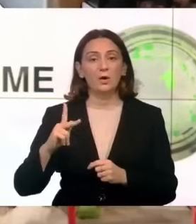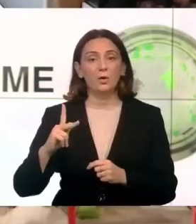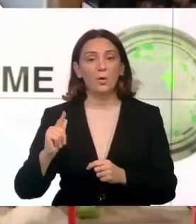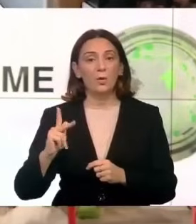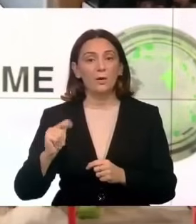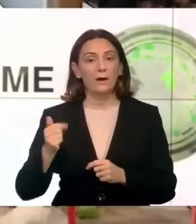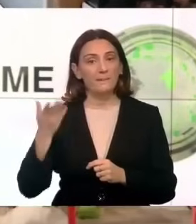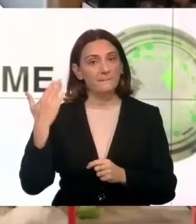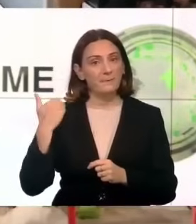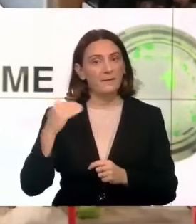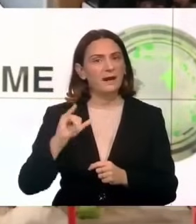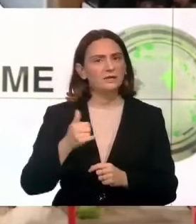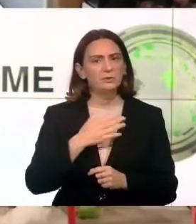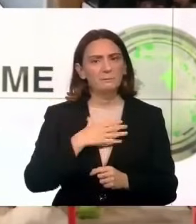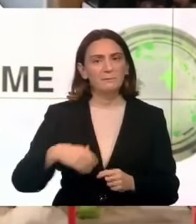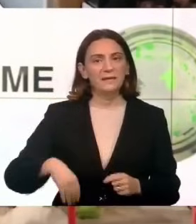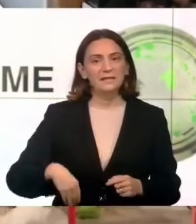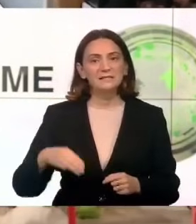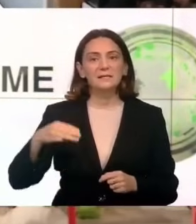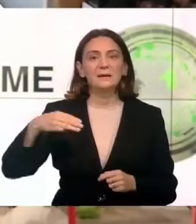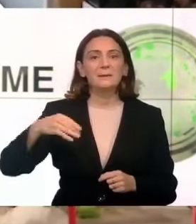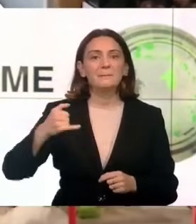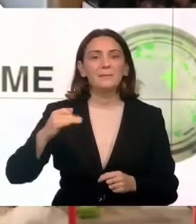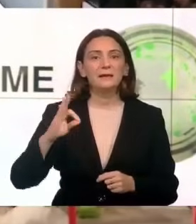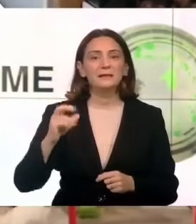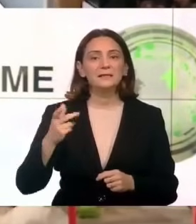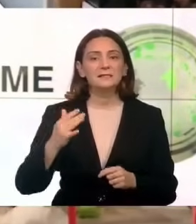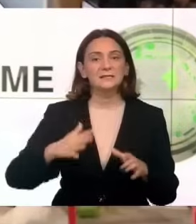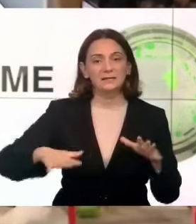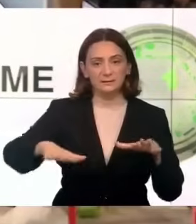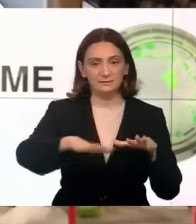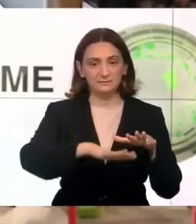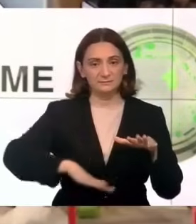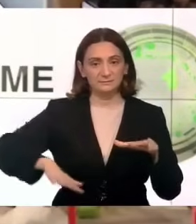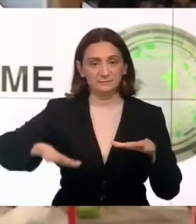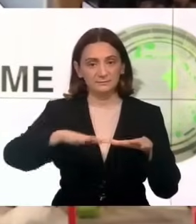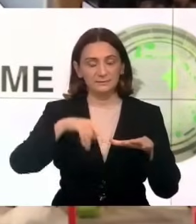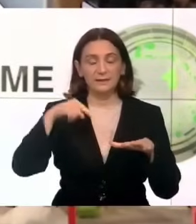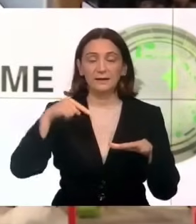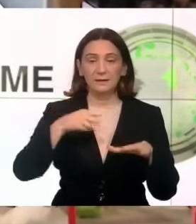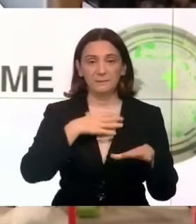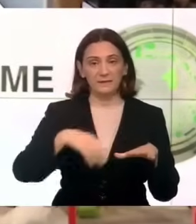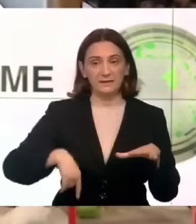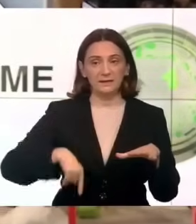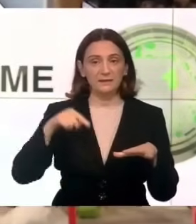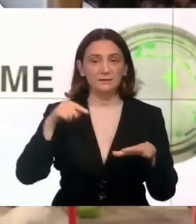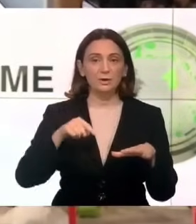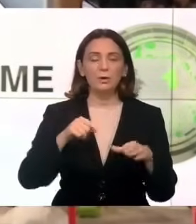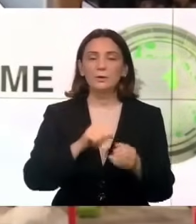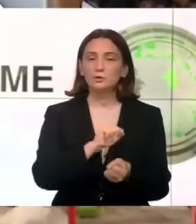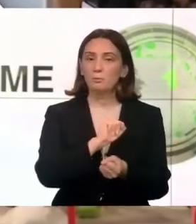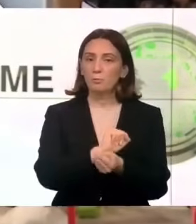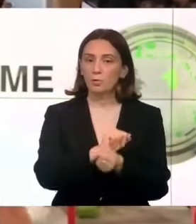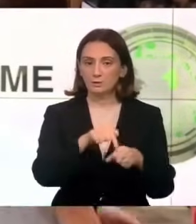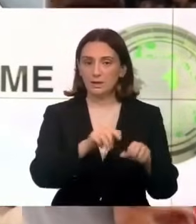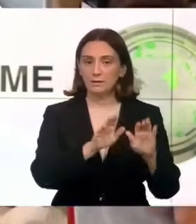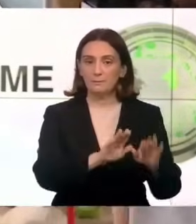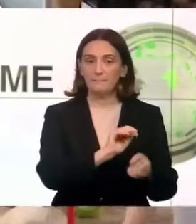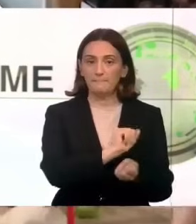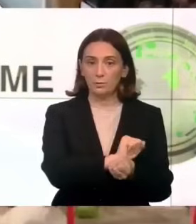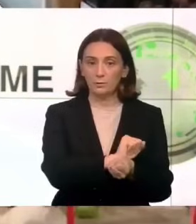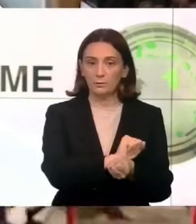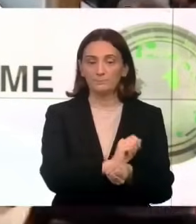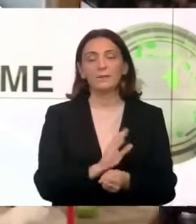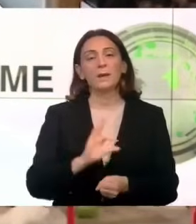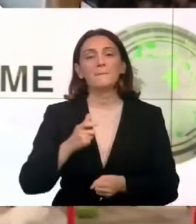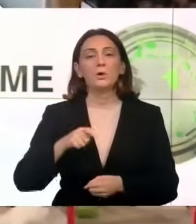edhe ish-ministri i mjedisit Lefter Koka. Gjatë gjithë ditës sotme, kanë dhënë deklaratën e tyre dhe kanë kërkuar